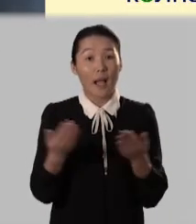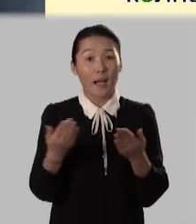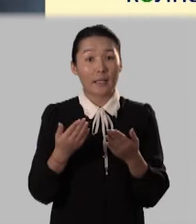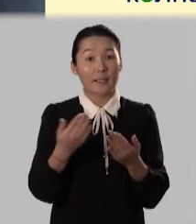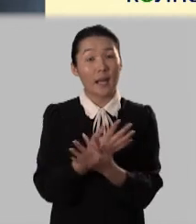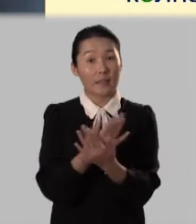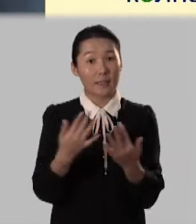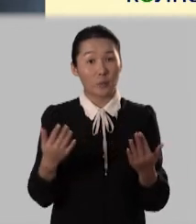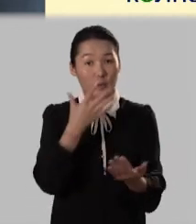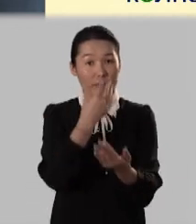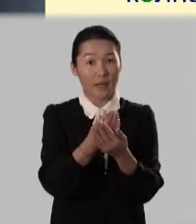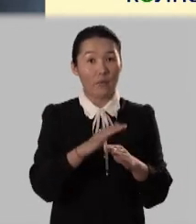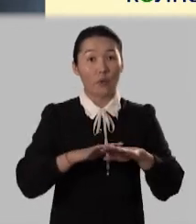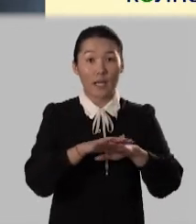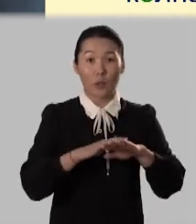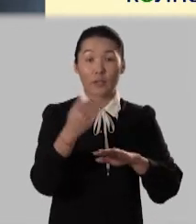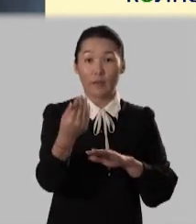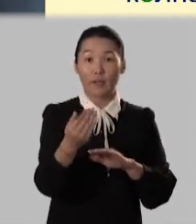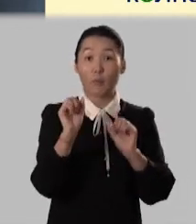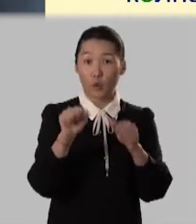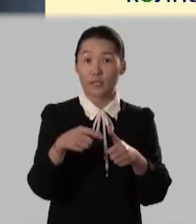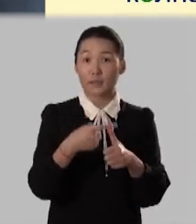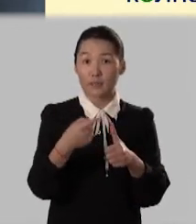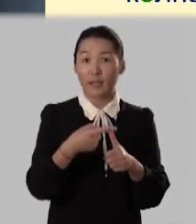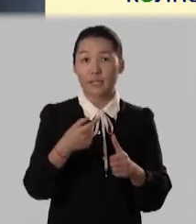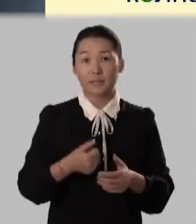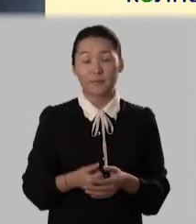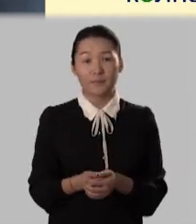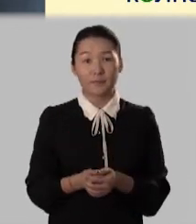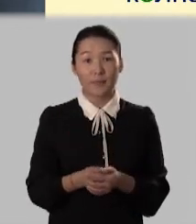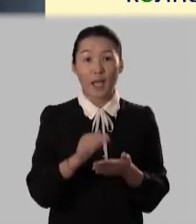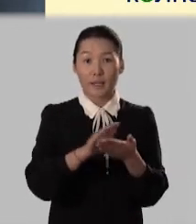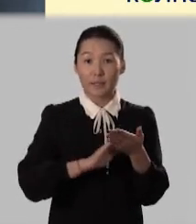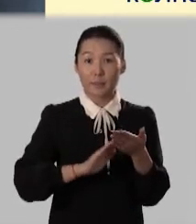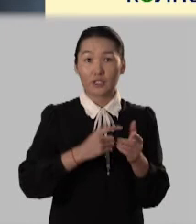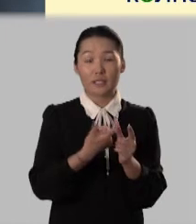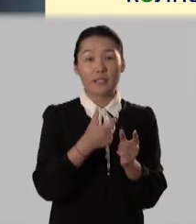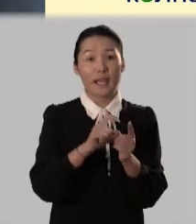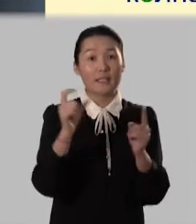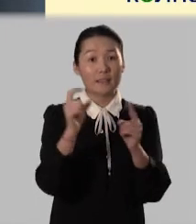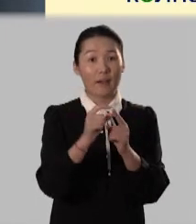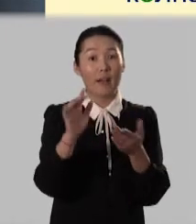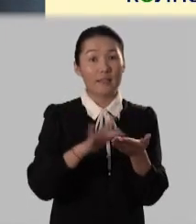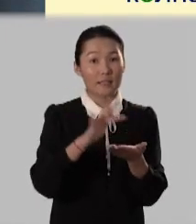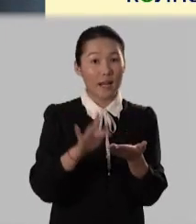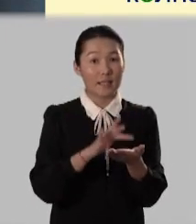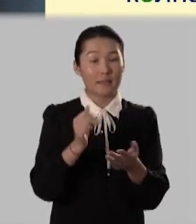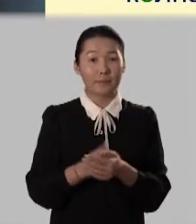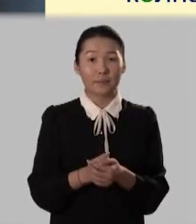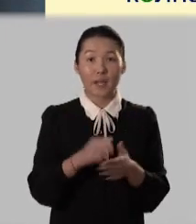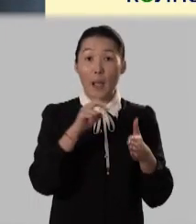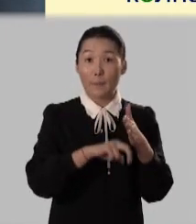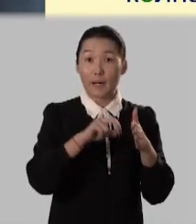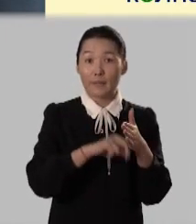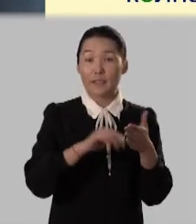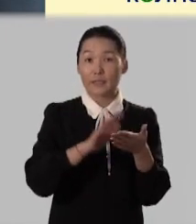своего народа вы можете назвать запишите эти слова в тетрадь проверьте их